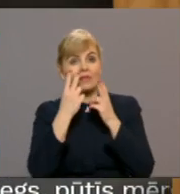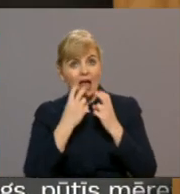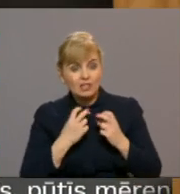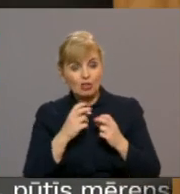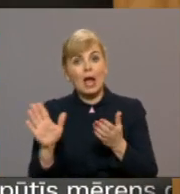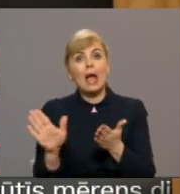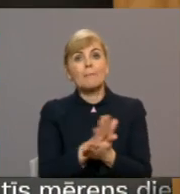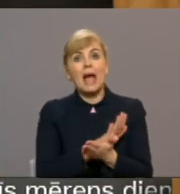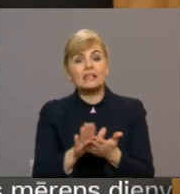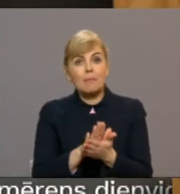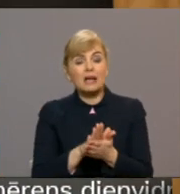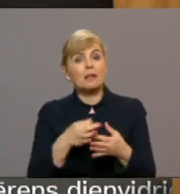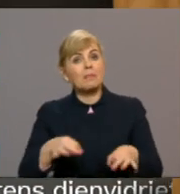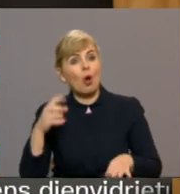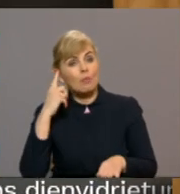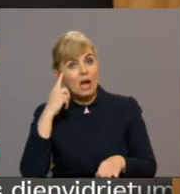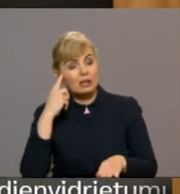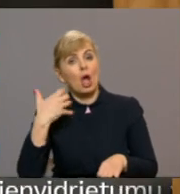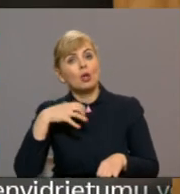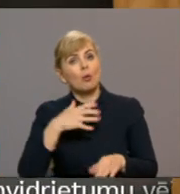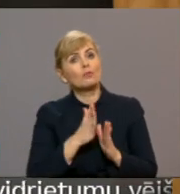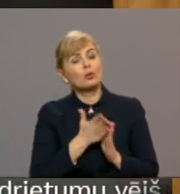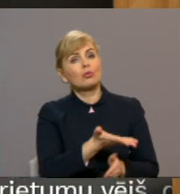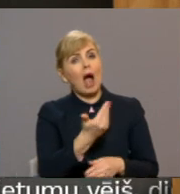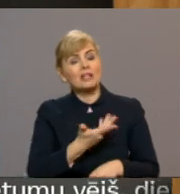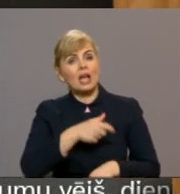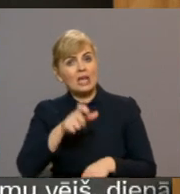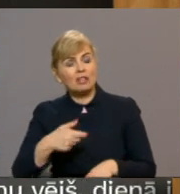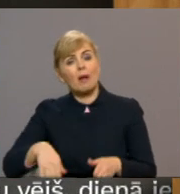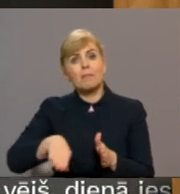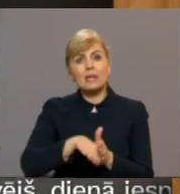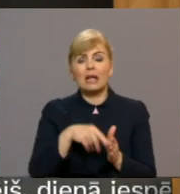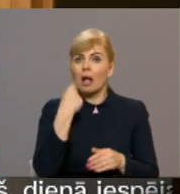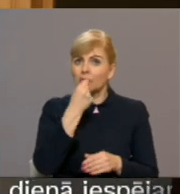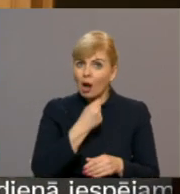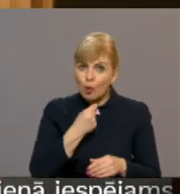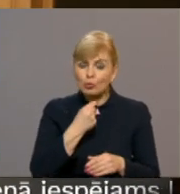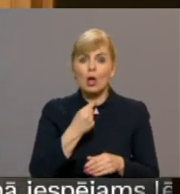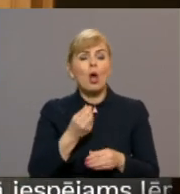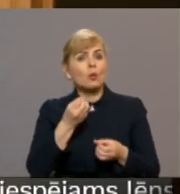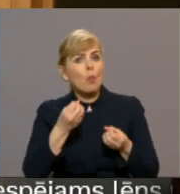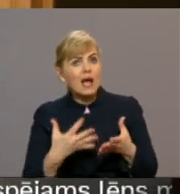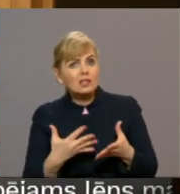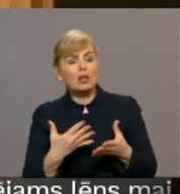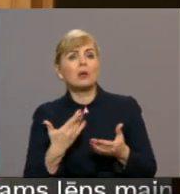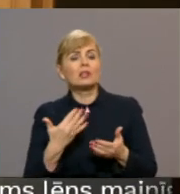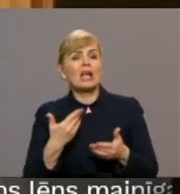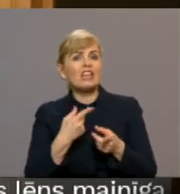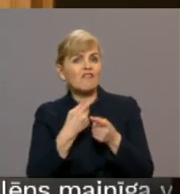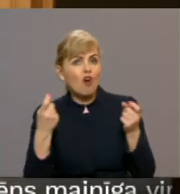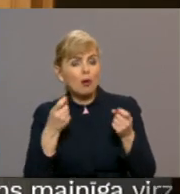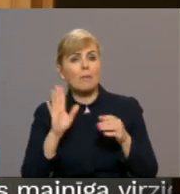un brīvprātīga. Taču doma aicina visus iedzīvotājus piedalīties testēšanā, lai iegūtu pēc iespējas pilnīgākus datus par